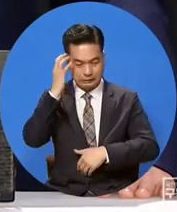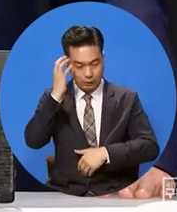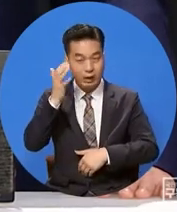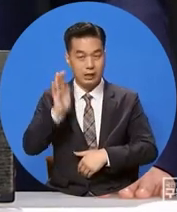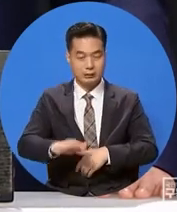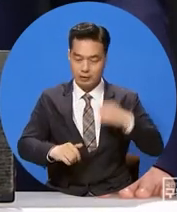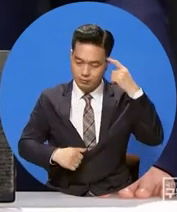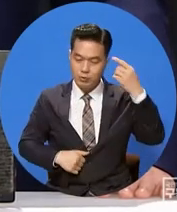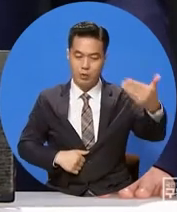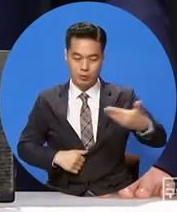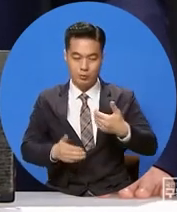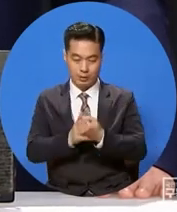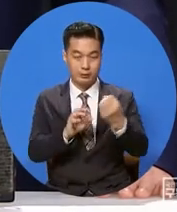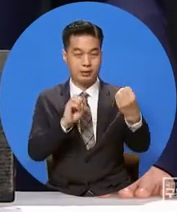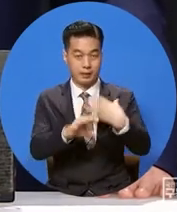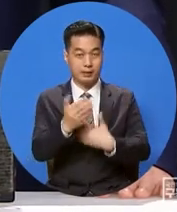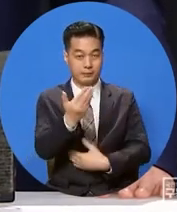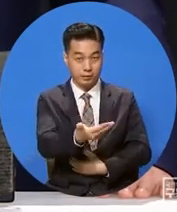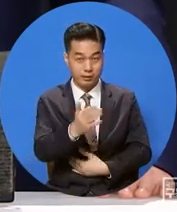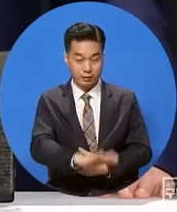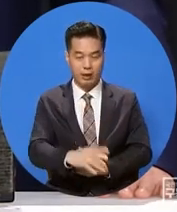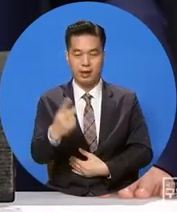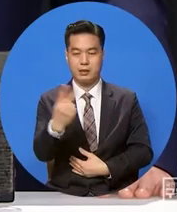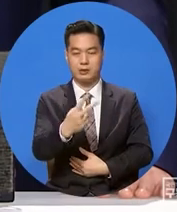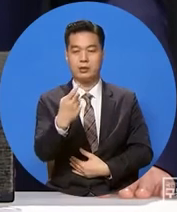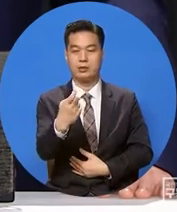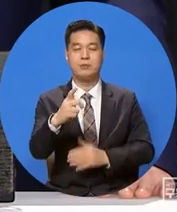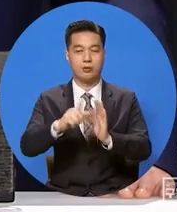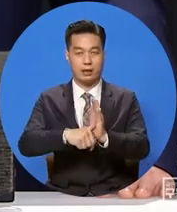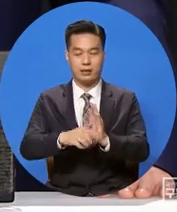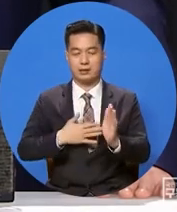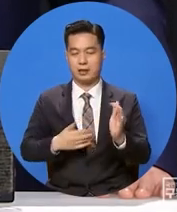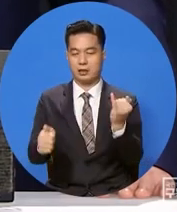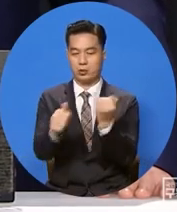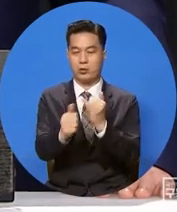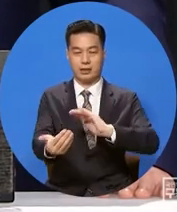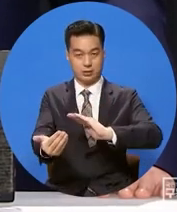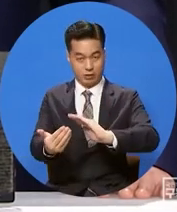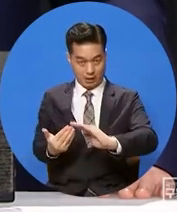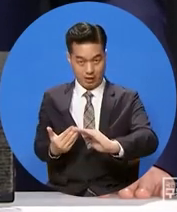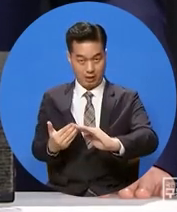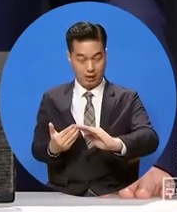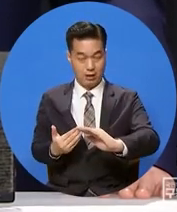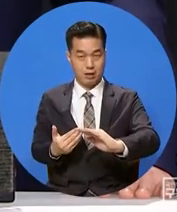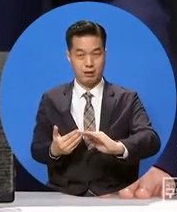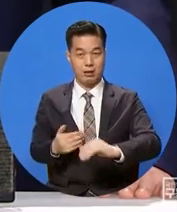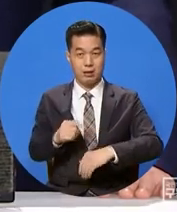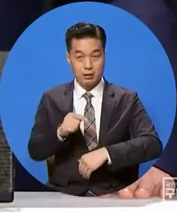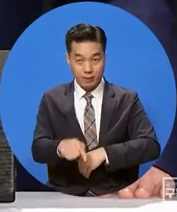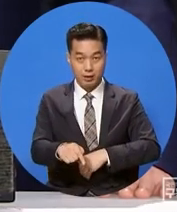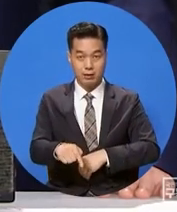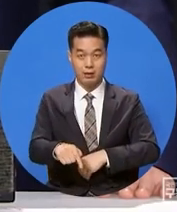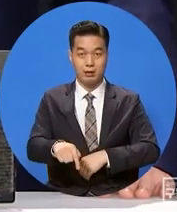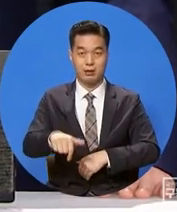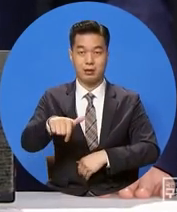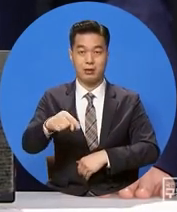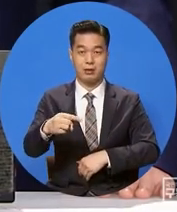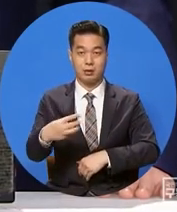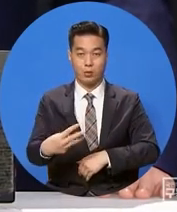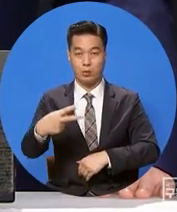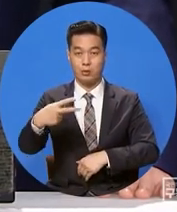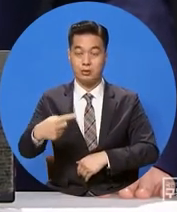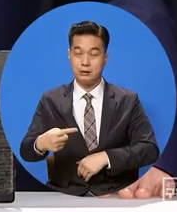뭐합니다만 물어보시니까 예. 2010년에 제가 결혼하기 전에 이 양반이 골드만삭스 출신이라고